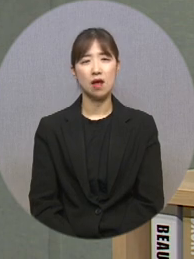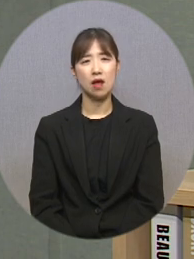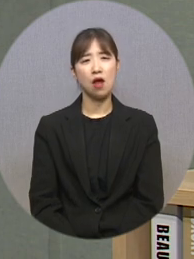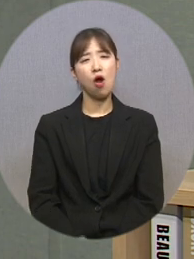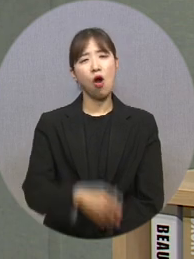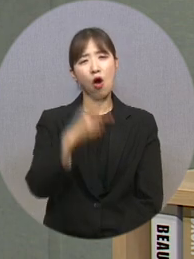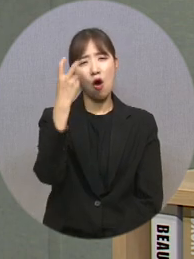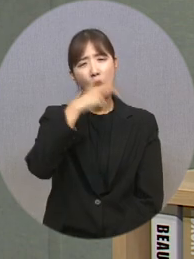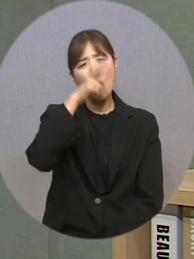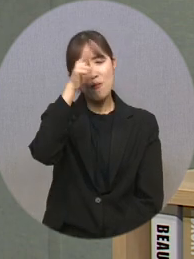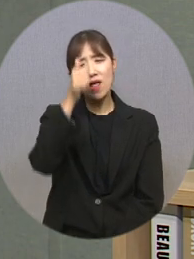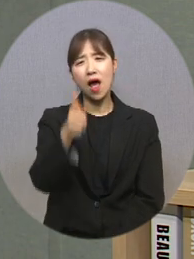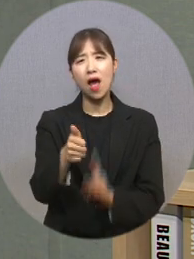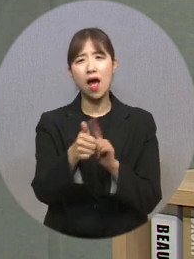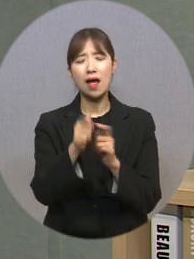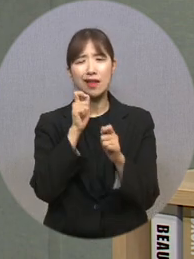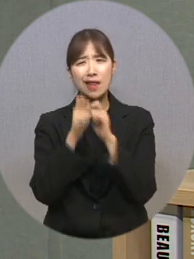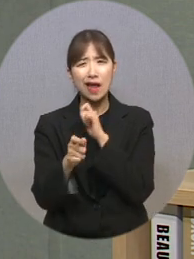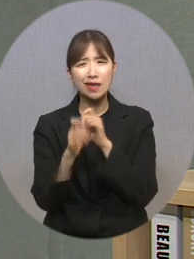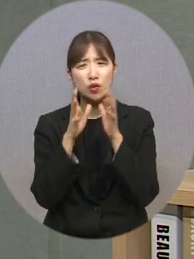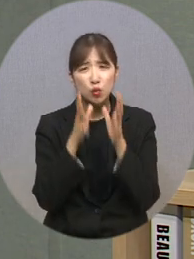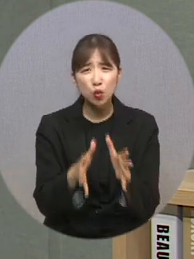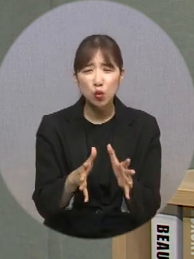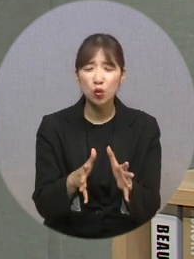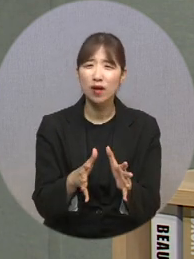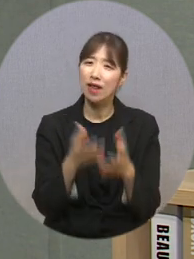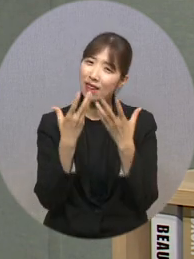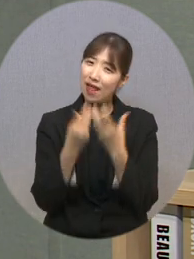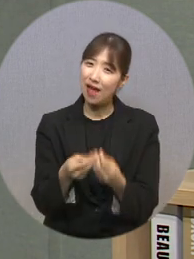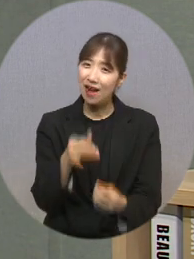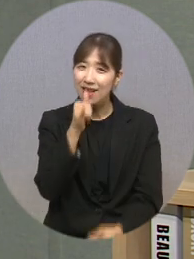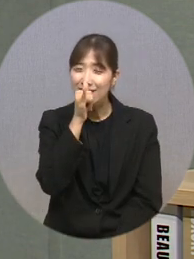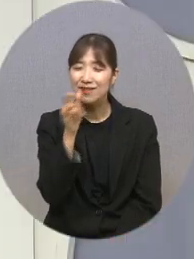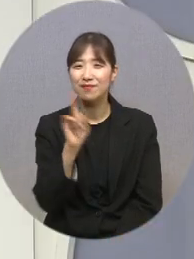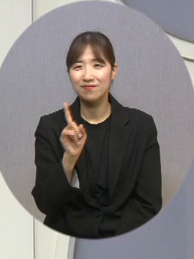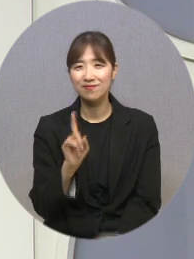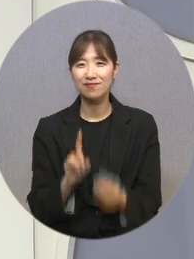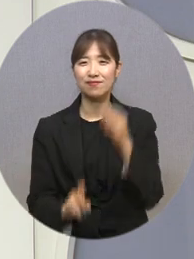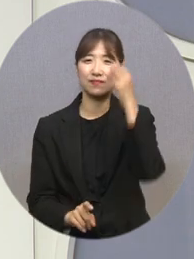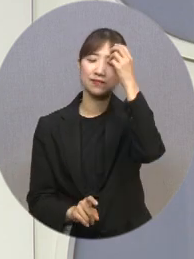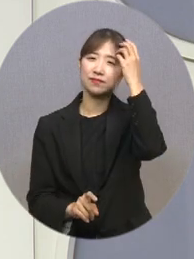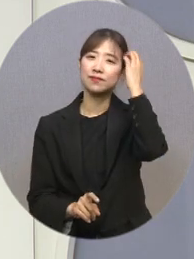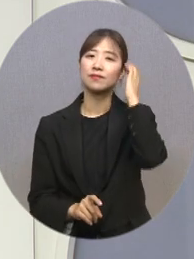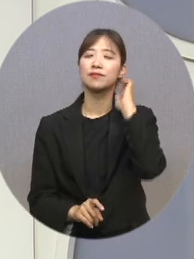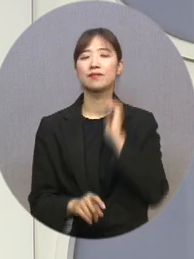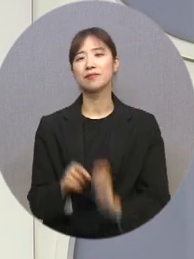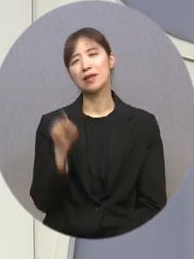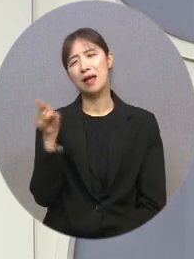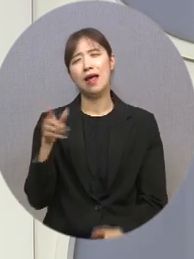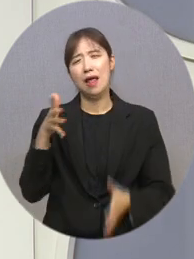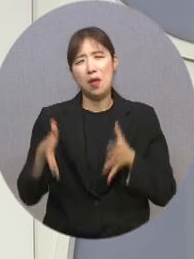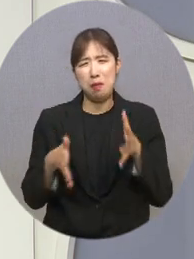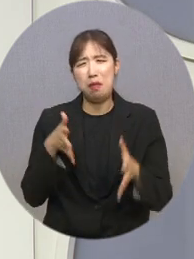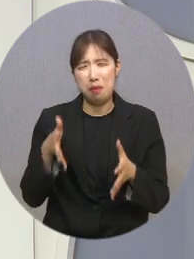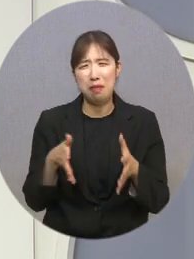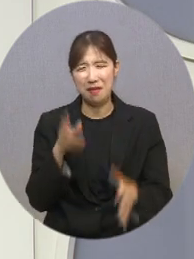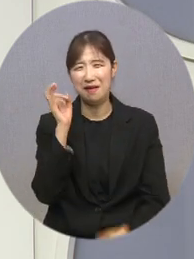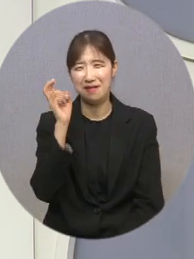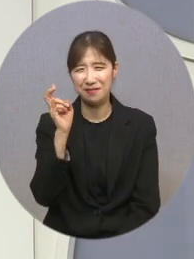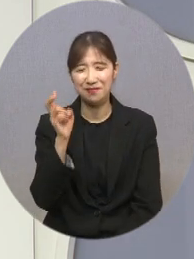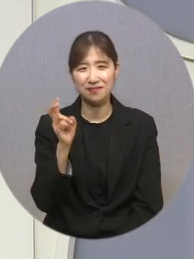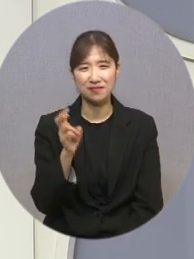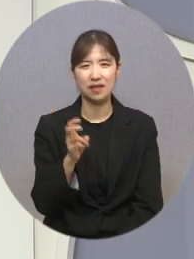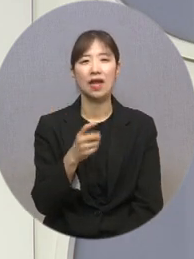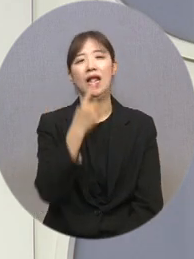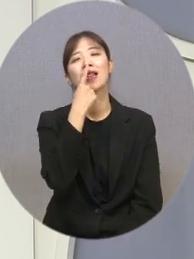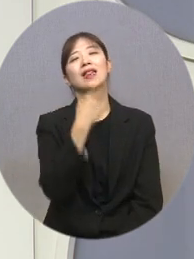검사가 사기를 당합니까? 뭐 그런 거 사례 하나만 좀. 아, 예, 예. 그 어리버리한 검사인데요. 바로